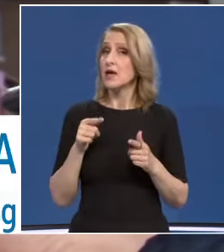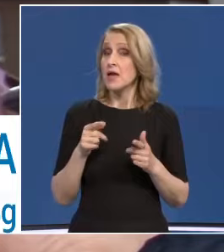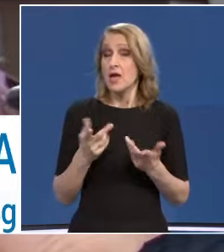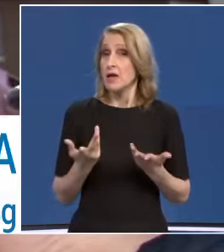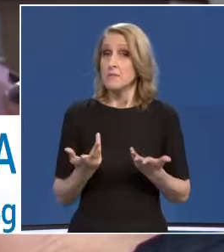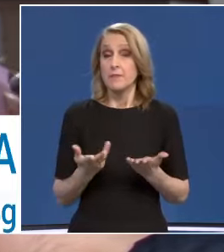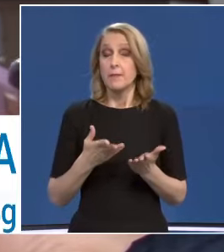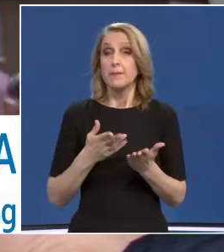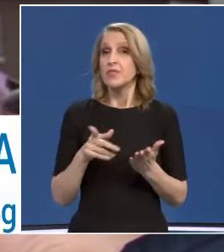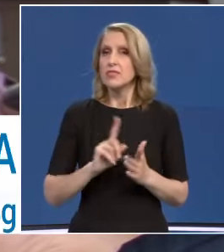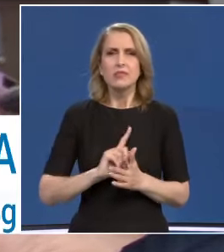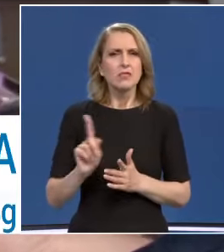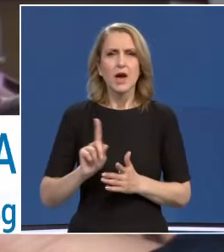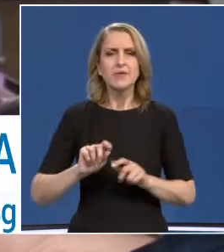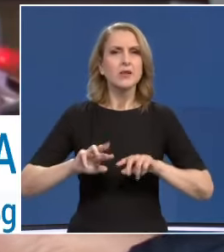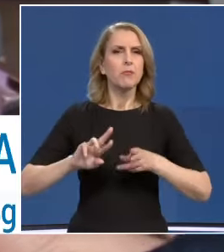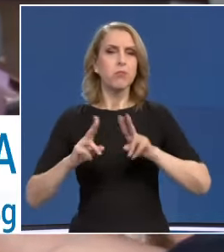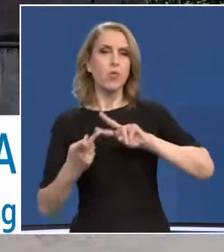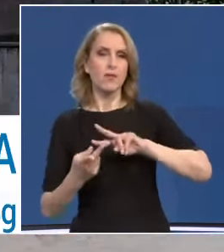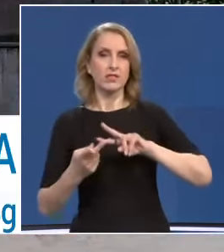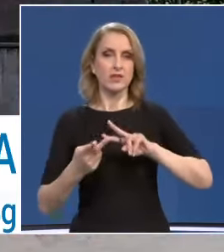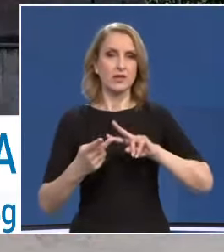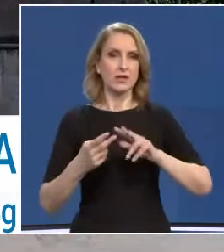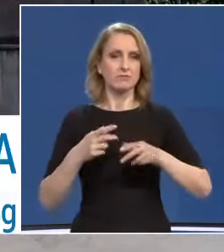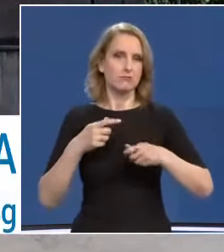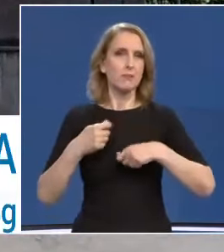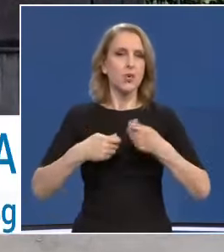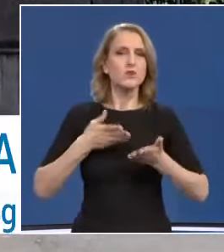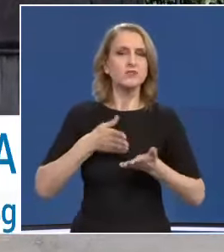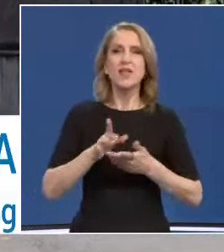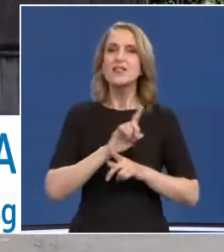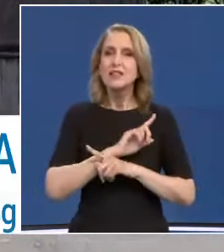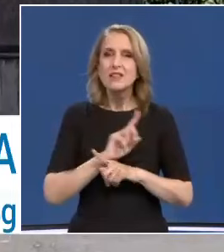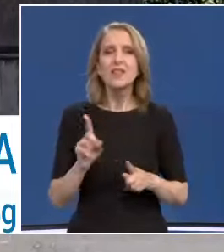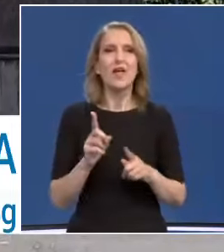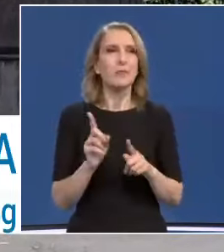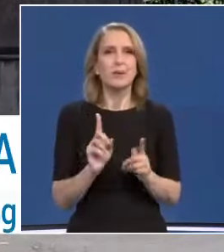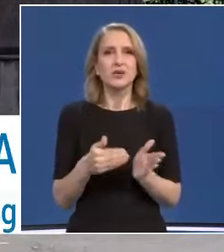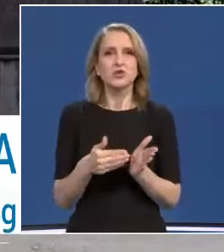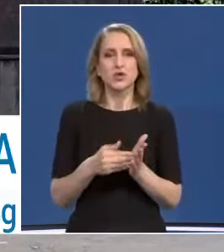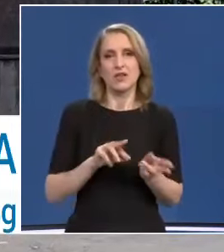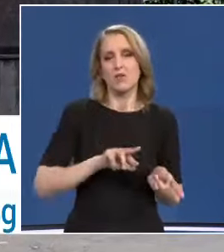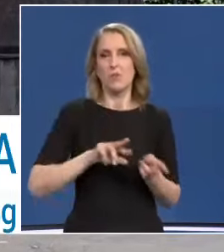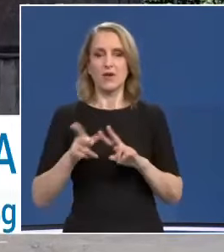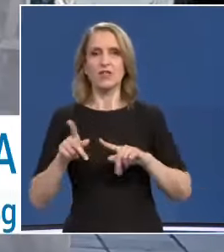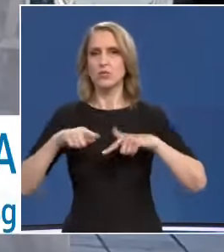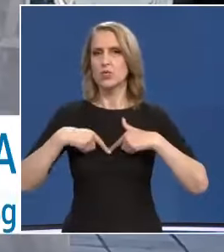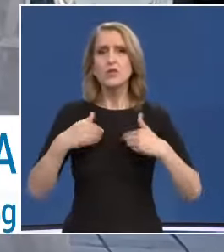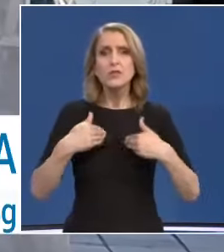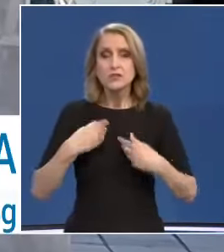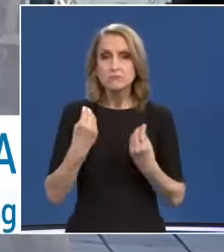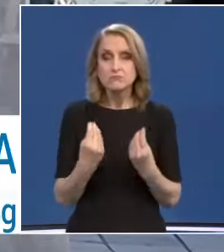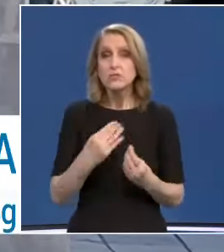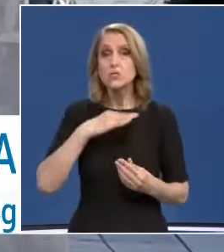нарушение, няма да промени хода на производството. Неоснователно е върнато делото, тъй като достатъчно подробно е